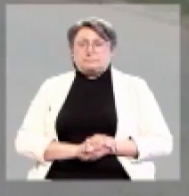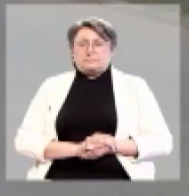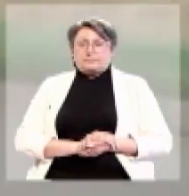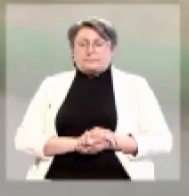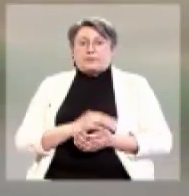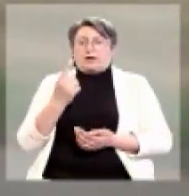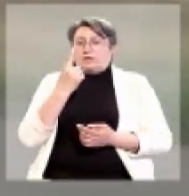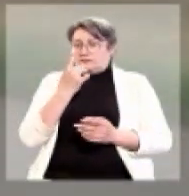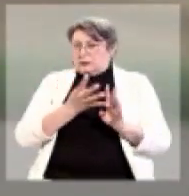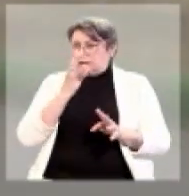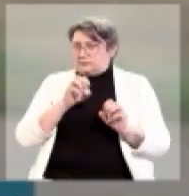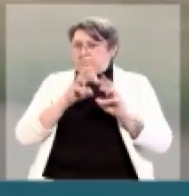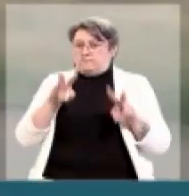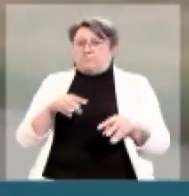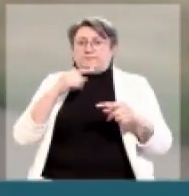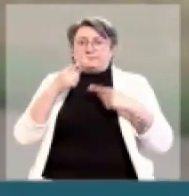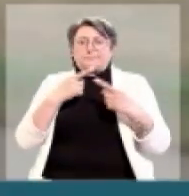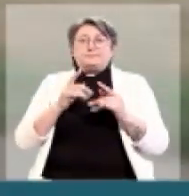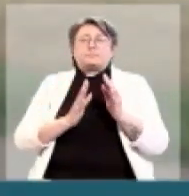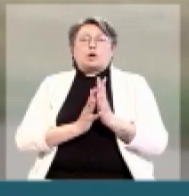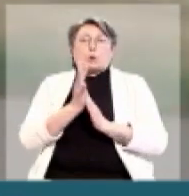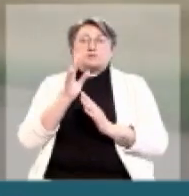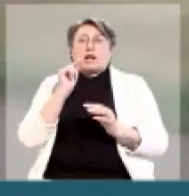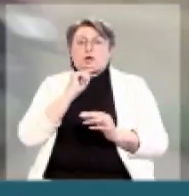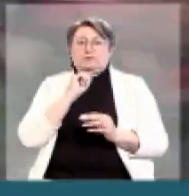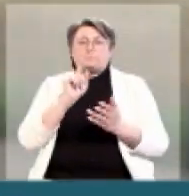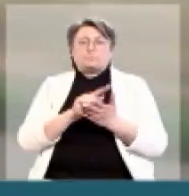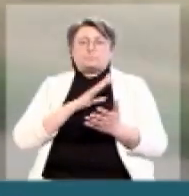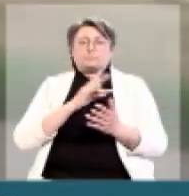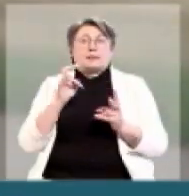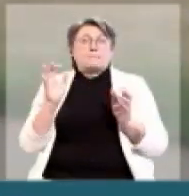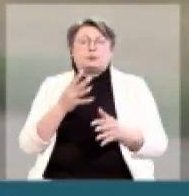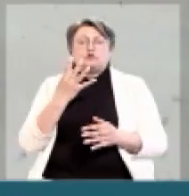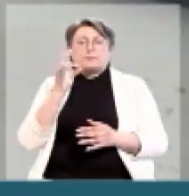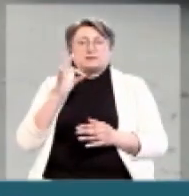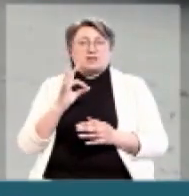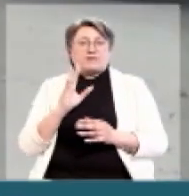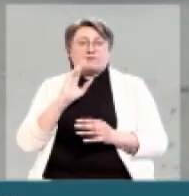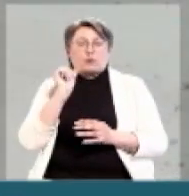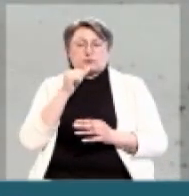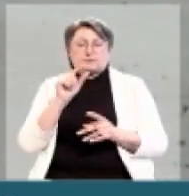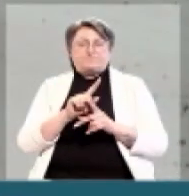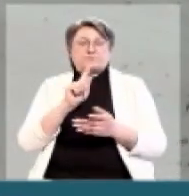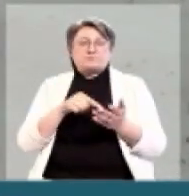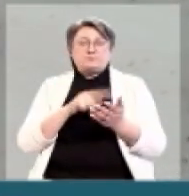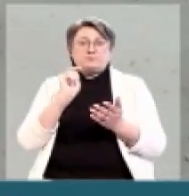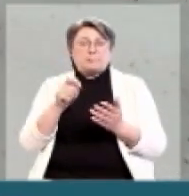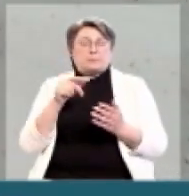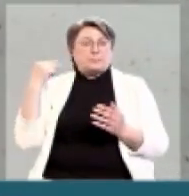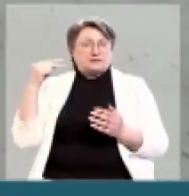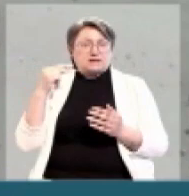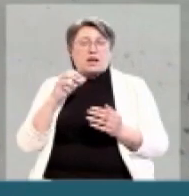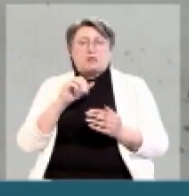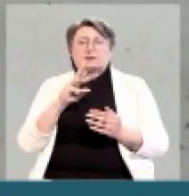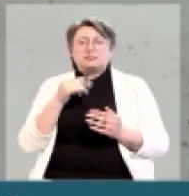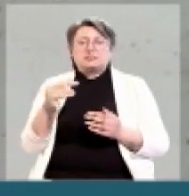Әуелі экономиканың тұрақты өсімін қамтамасыз ету. Ол жылына кем дегенде 4% болуы керек. Президент жүктеген міндет осындай. Амангелді